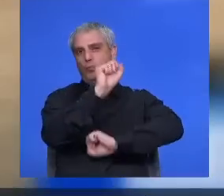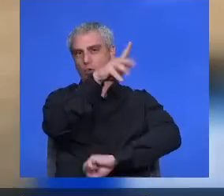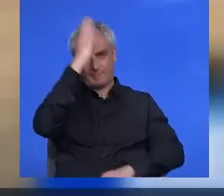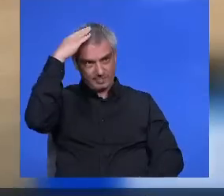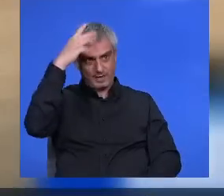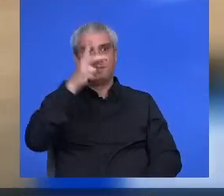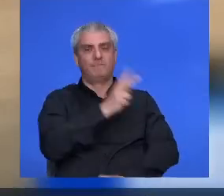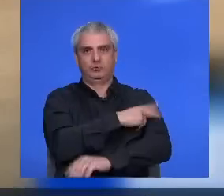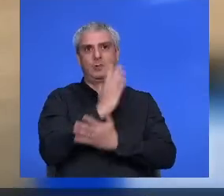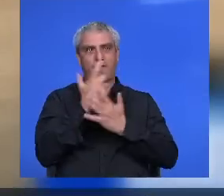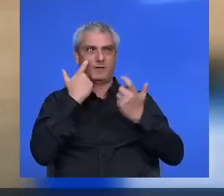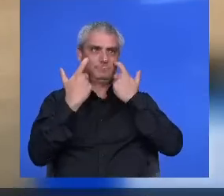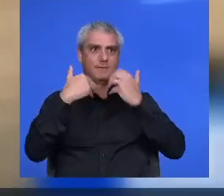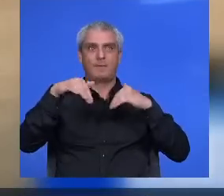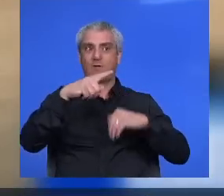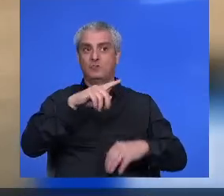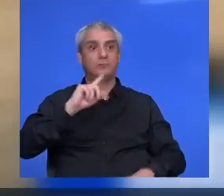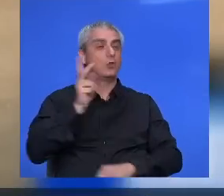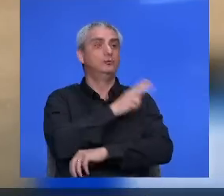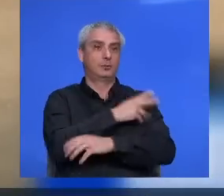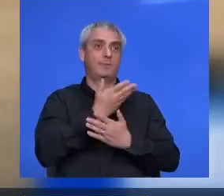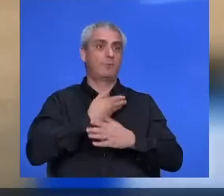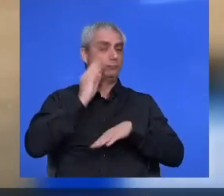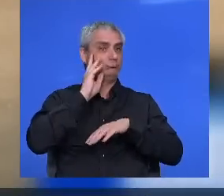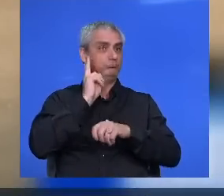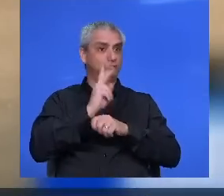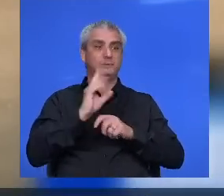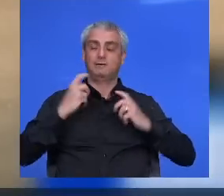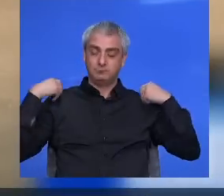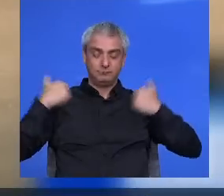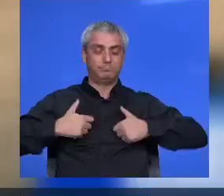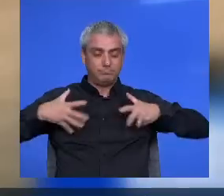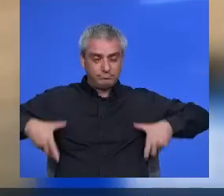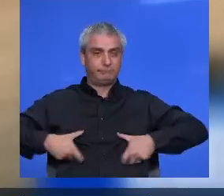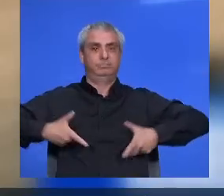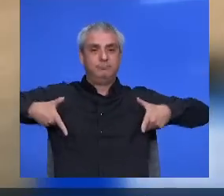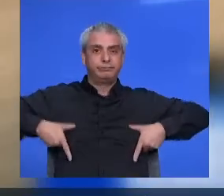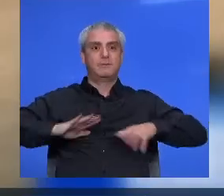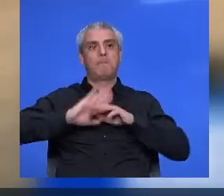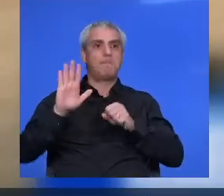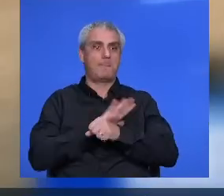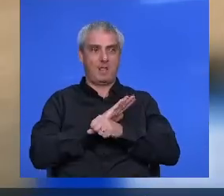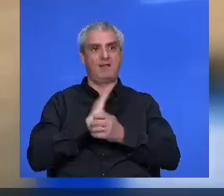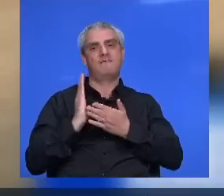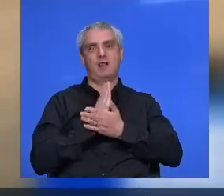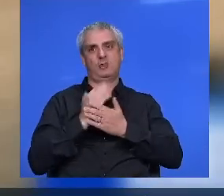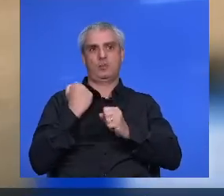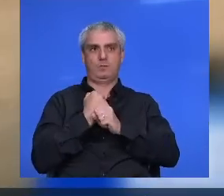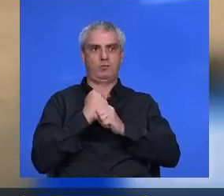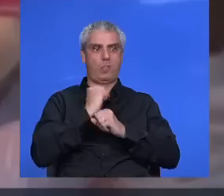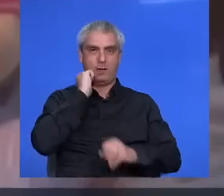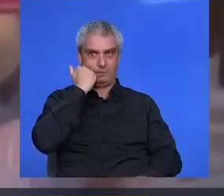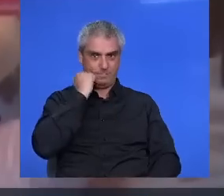ברחובות. All officers have been ordered to tomorrow to dress in full uniform and be prepared to be ready to